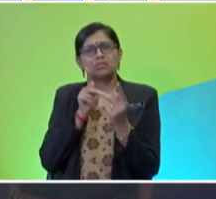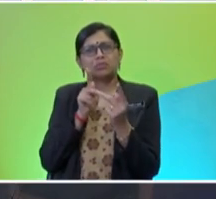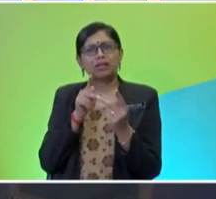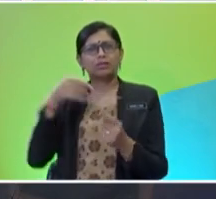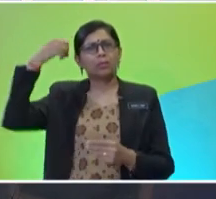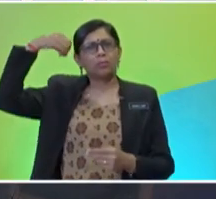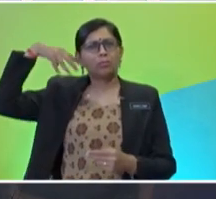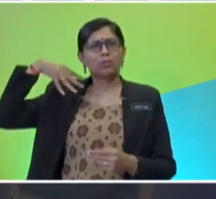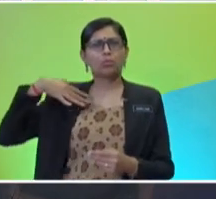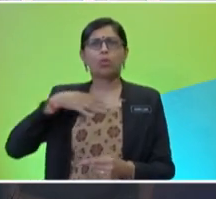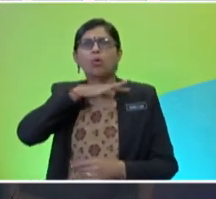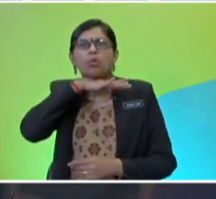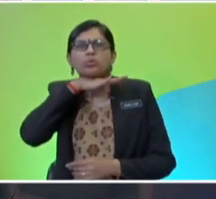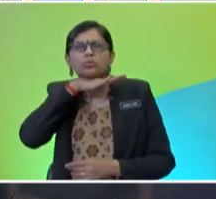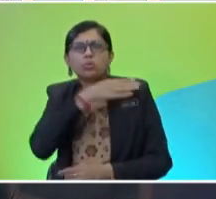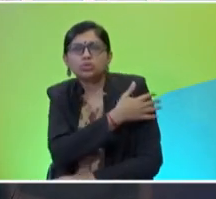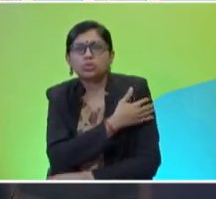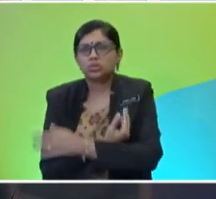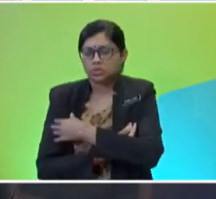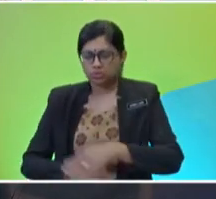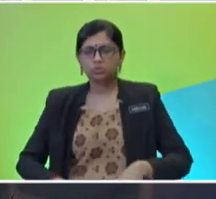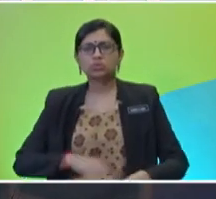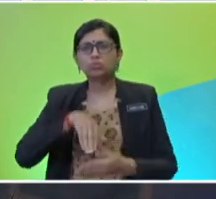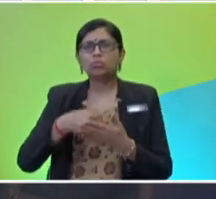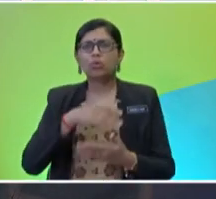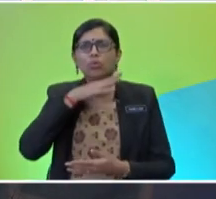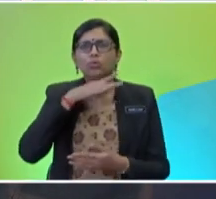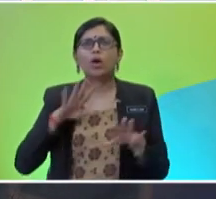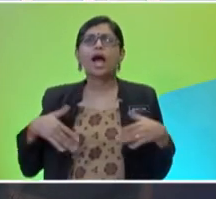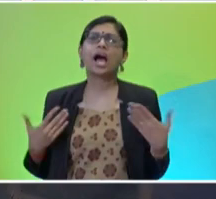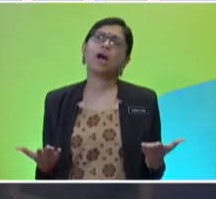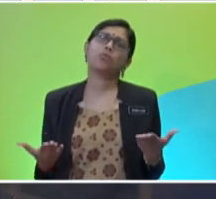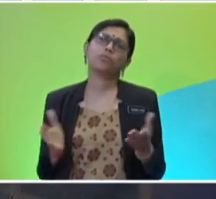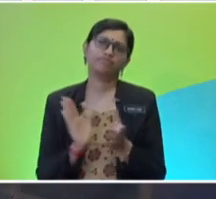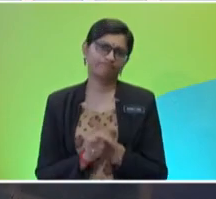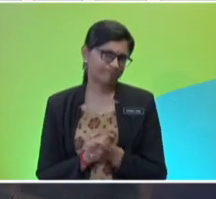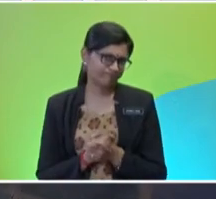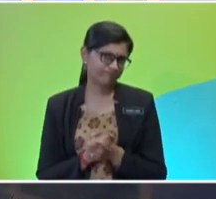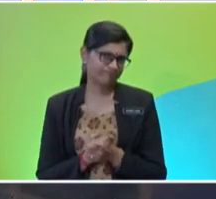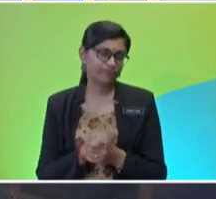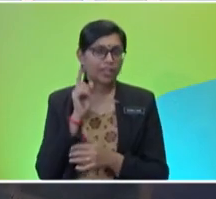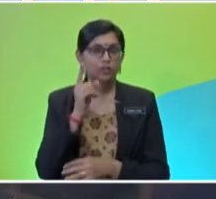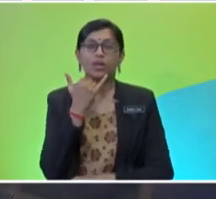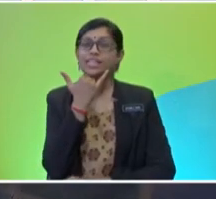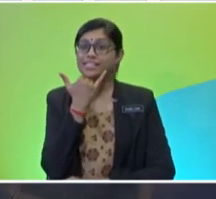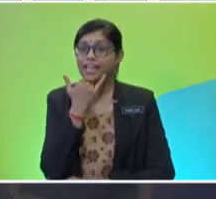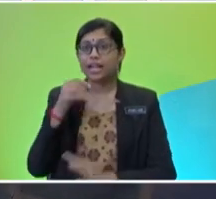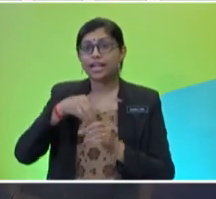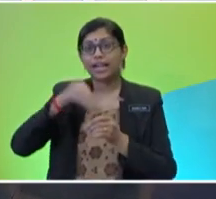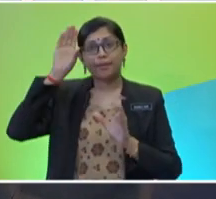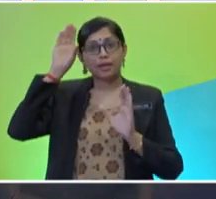mana pula? Okey, betul Akmal. Jadi murid-murid dapat lihat kat situ apa kesilapan pada gambar yang